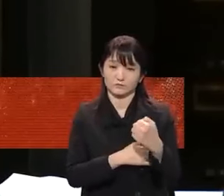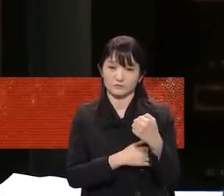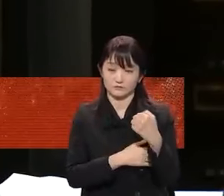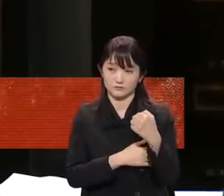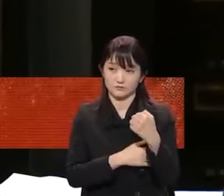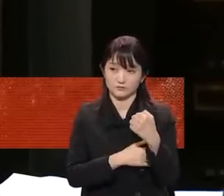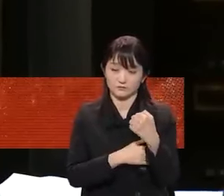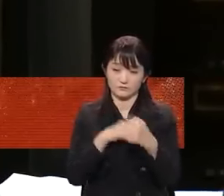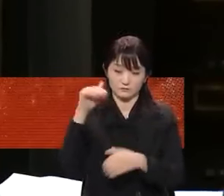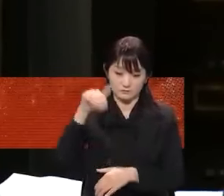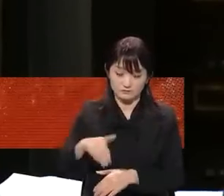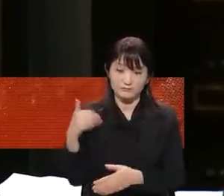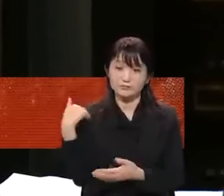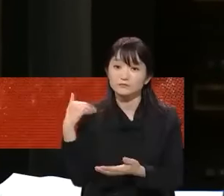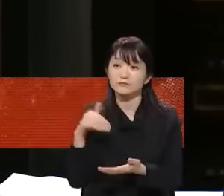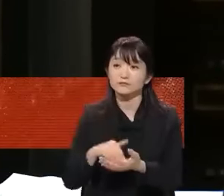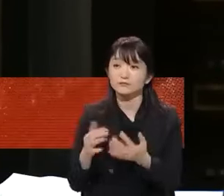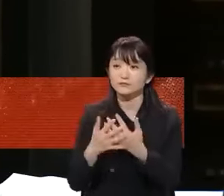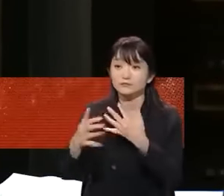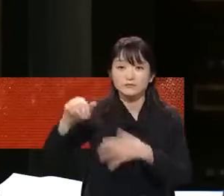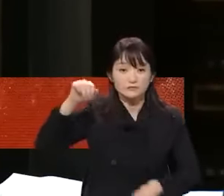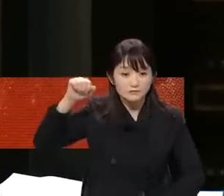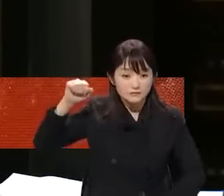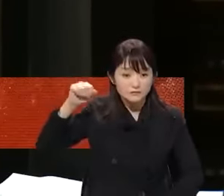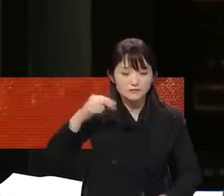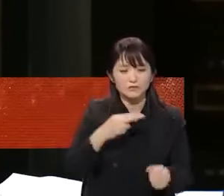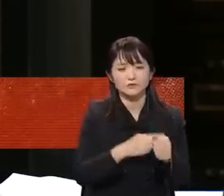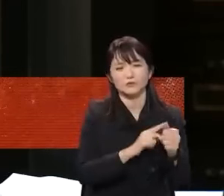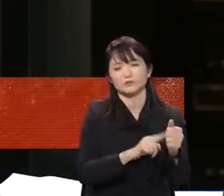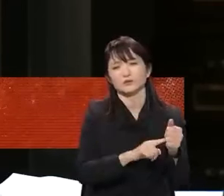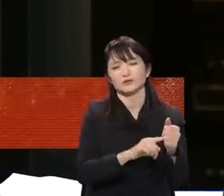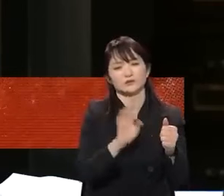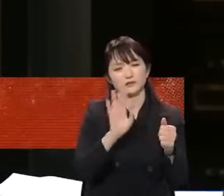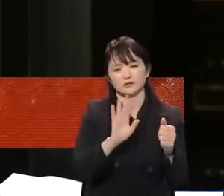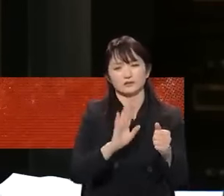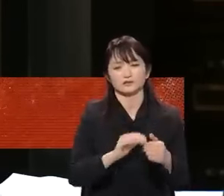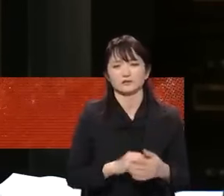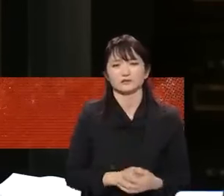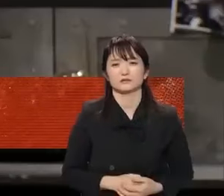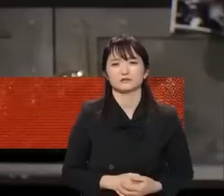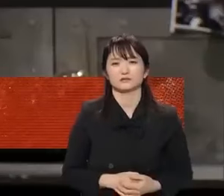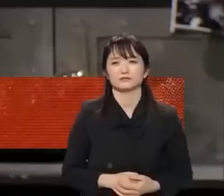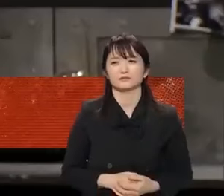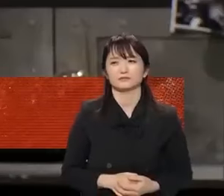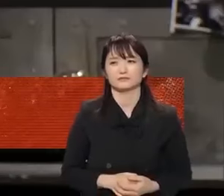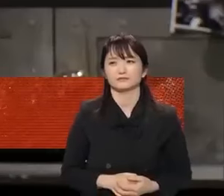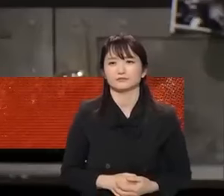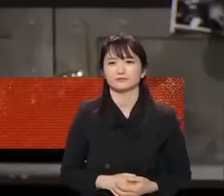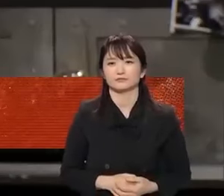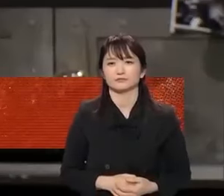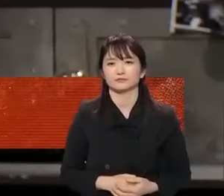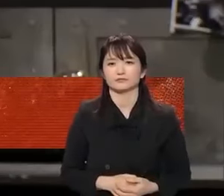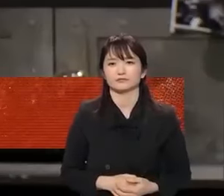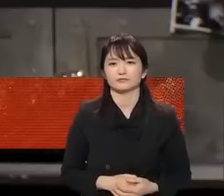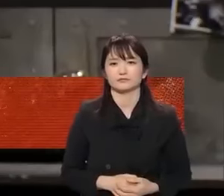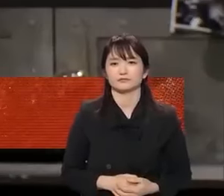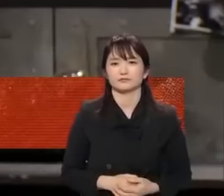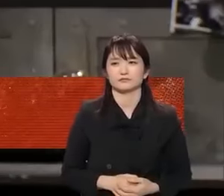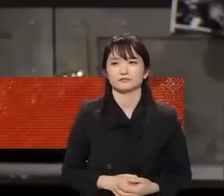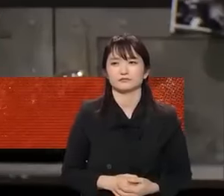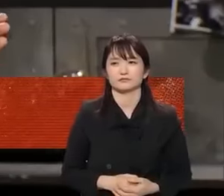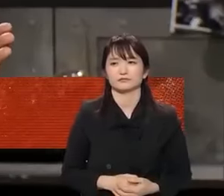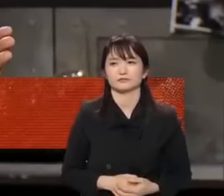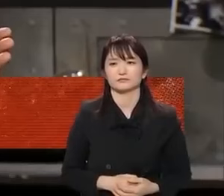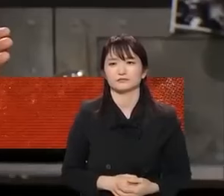진정성을 훼손하는 교사 같지도 않은 사람입니다. 정말 진짜 이게 시대가